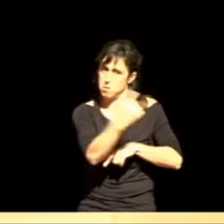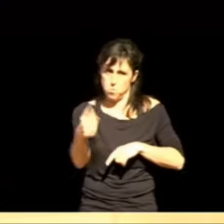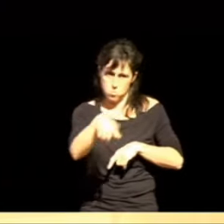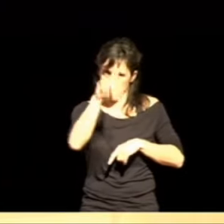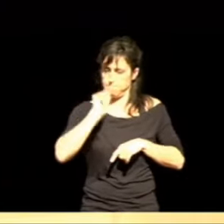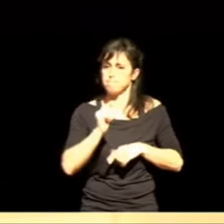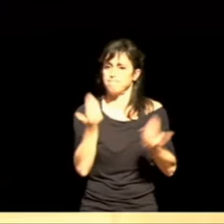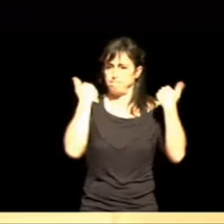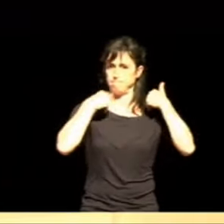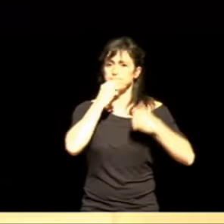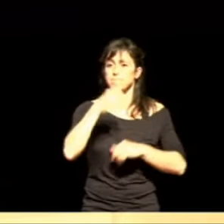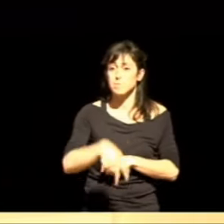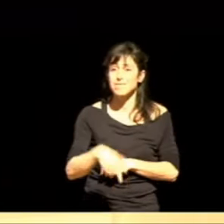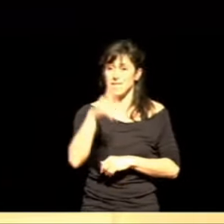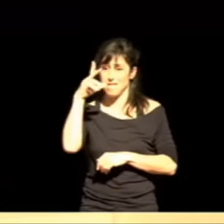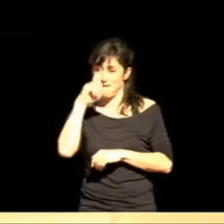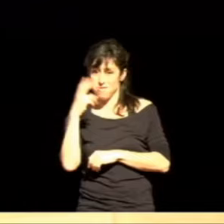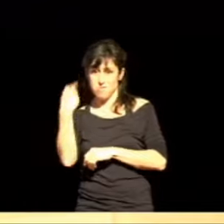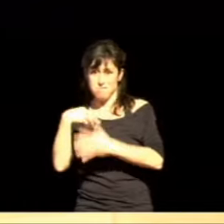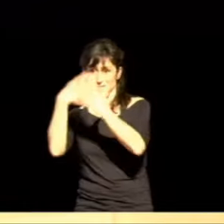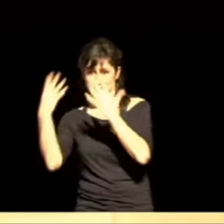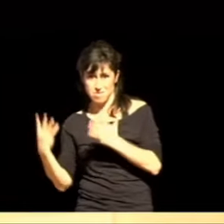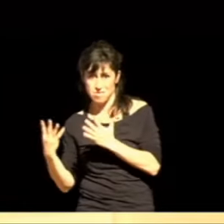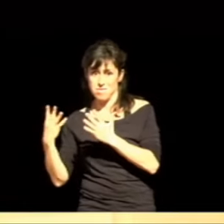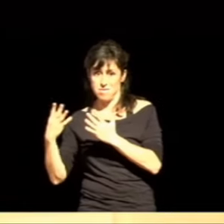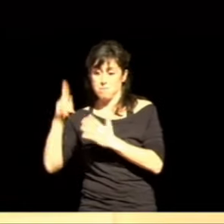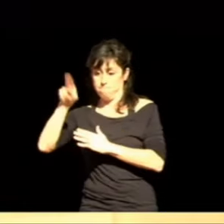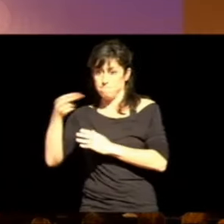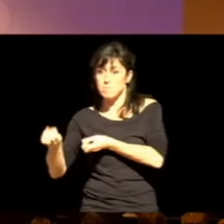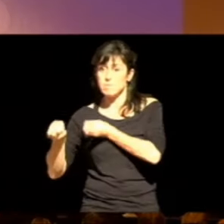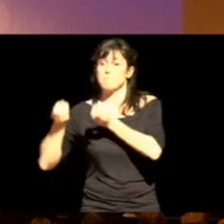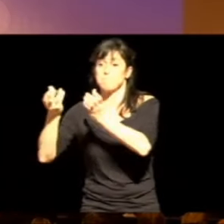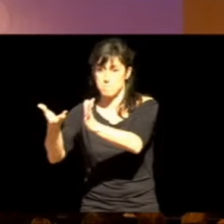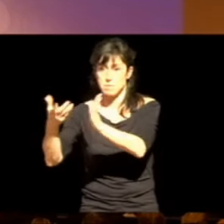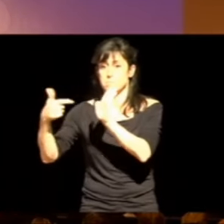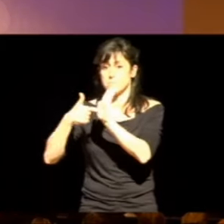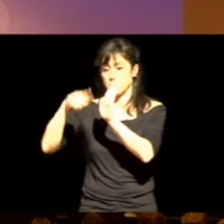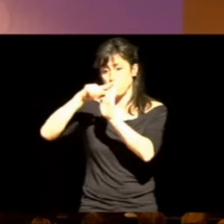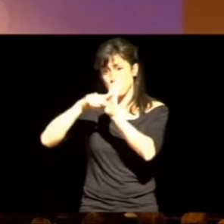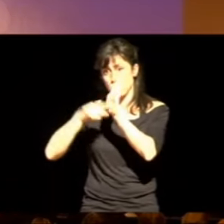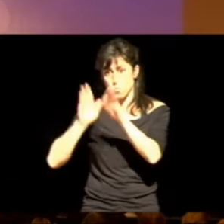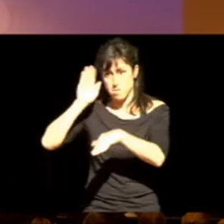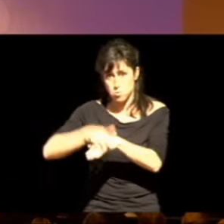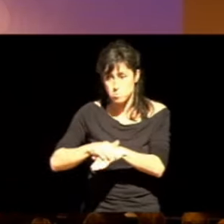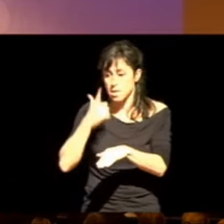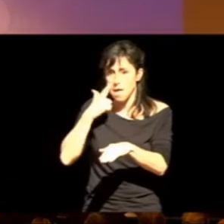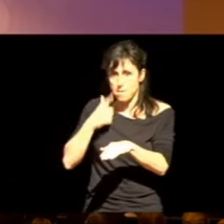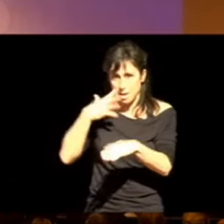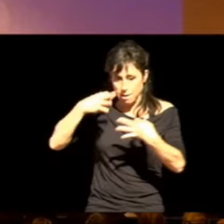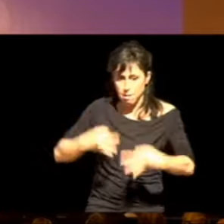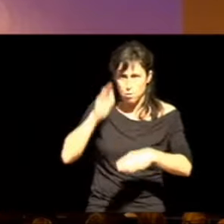2019ko ebazpen horretan agertzen diren betekizun guztiak nolabait txekeatzeko egiten ari diren edo ez diren egiten